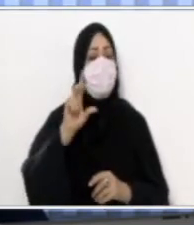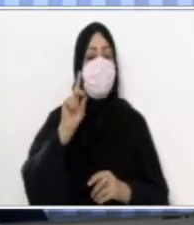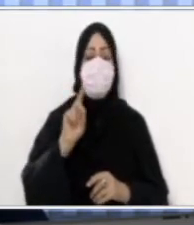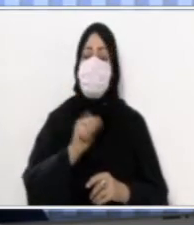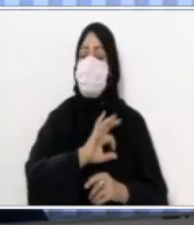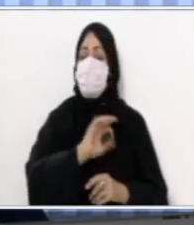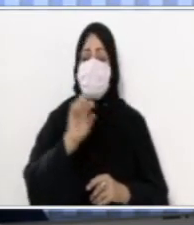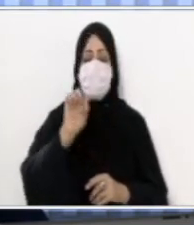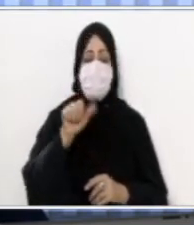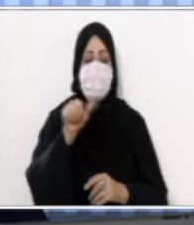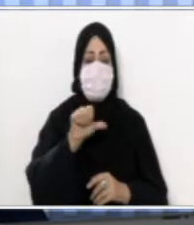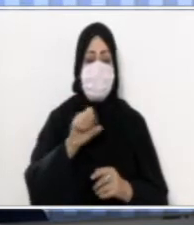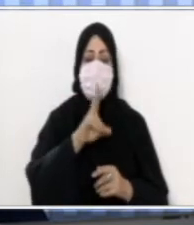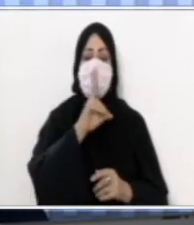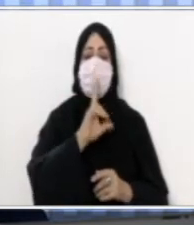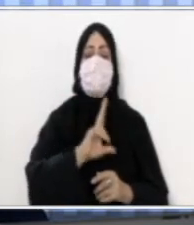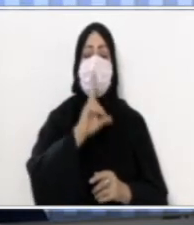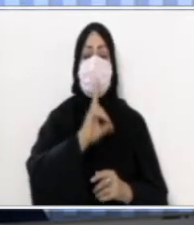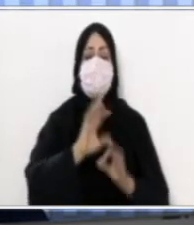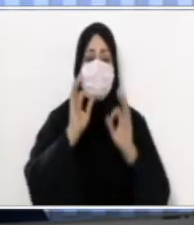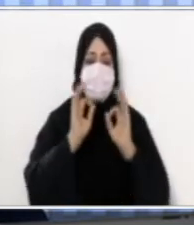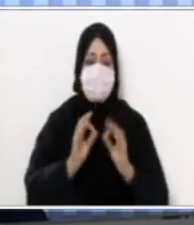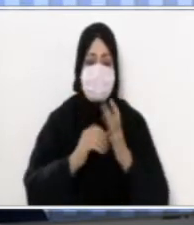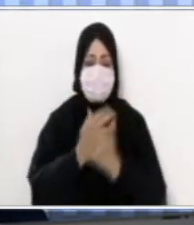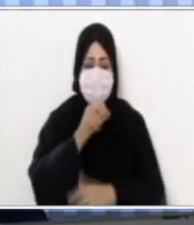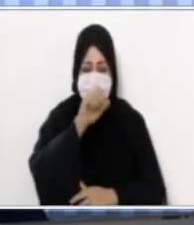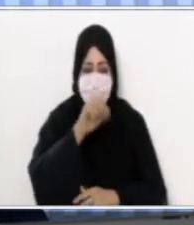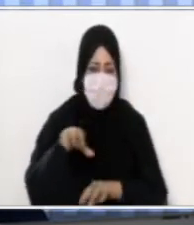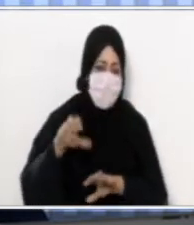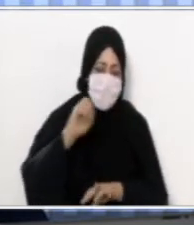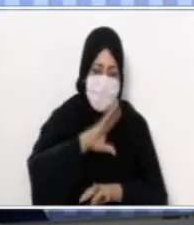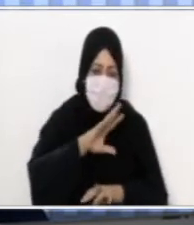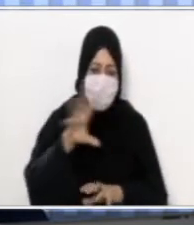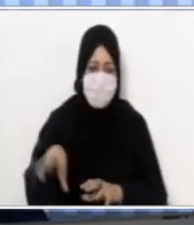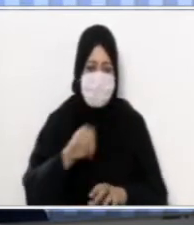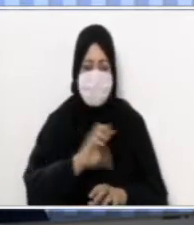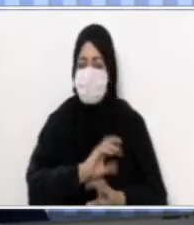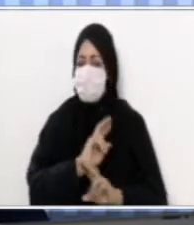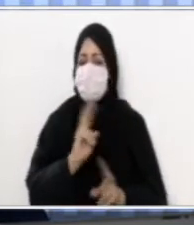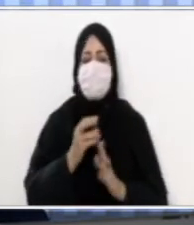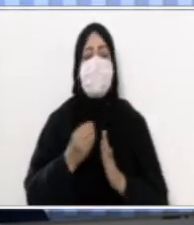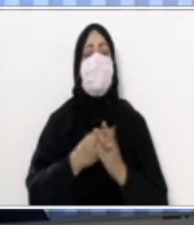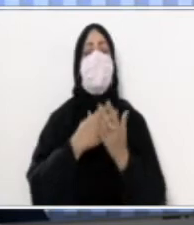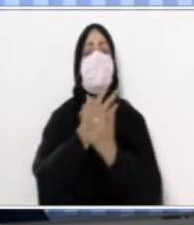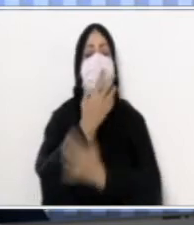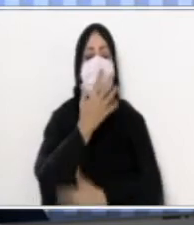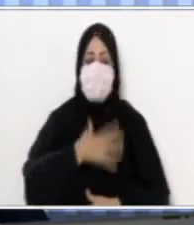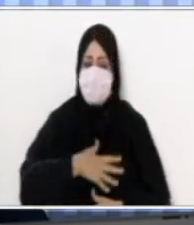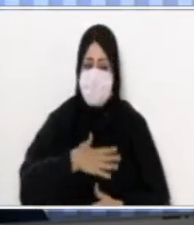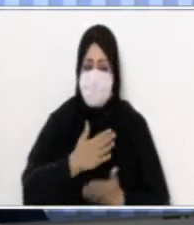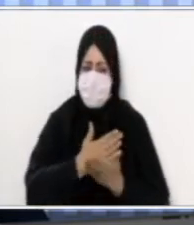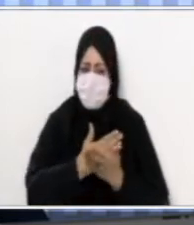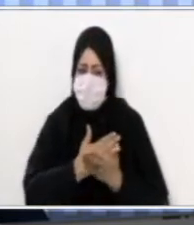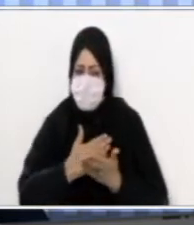يمس المصحف إلا متطهر متوضئ طاهر من الحدث الأكبر والأصغر جميعا. أما إذا